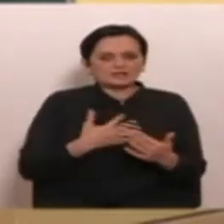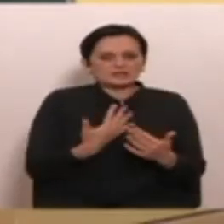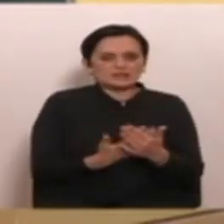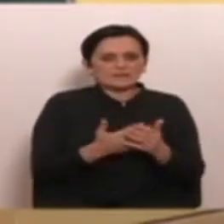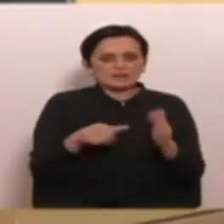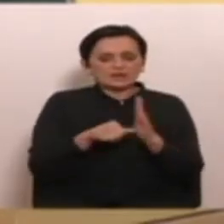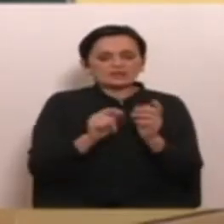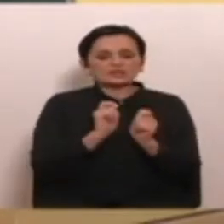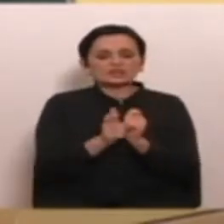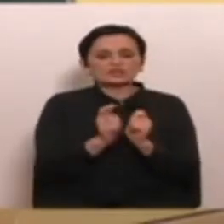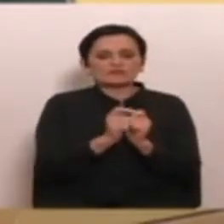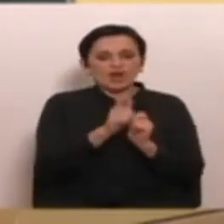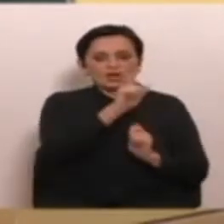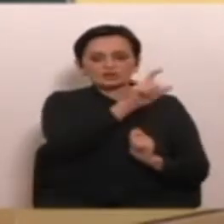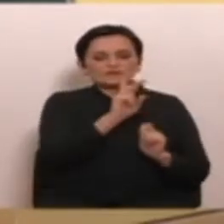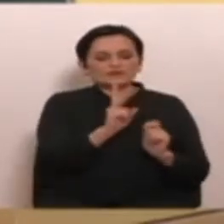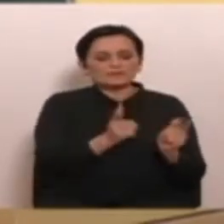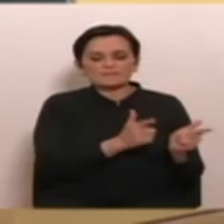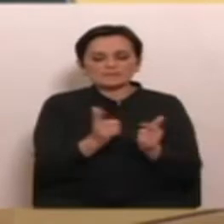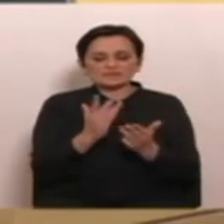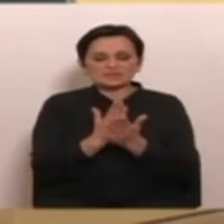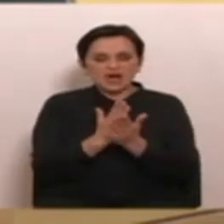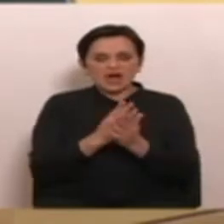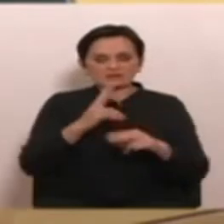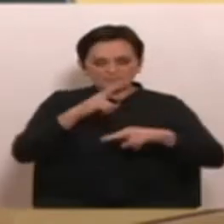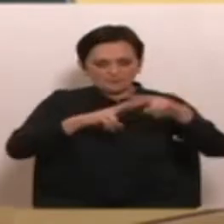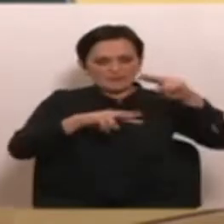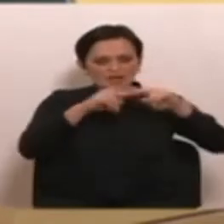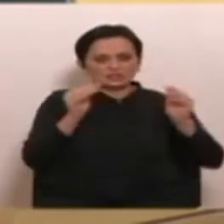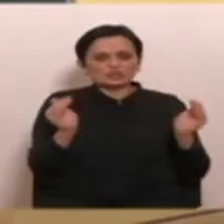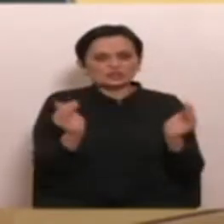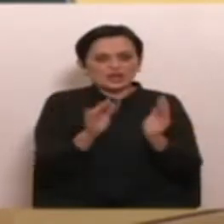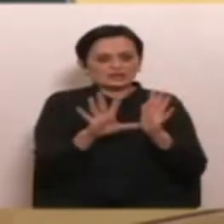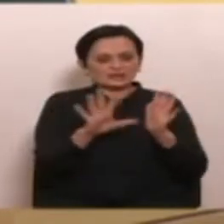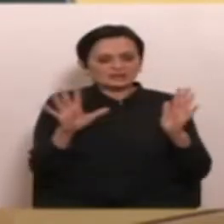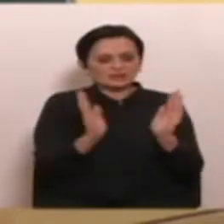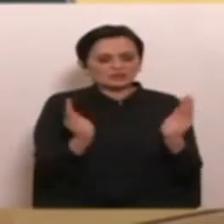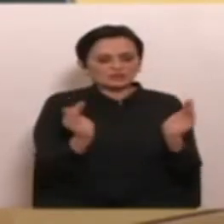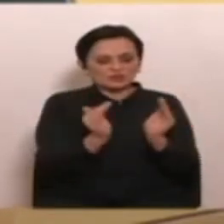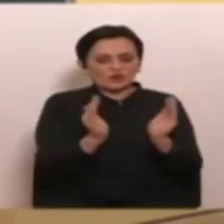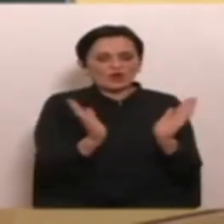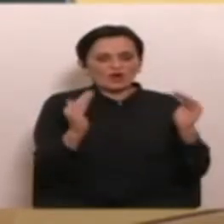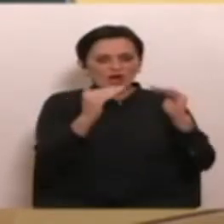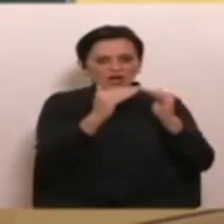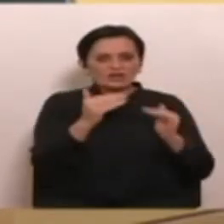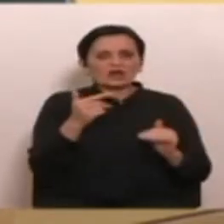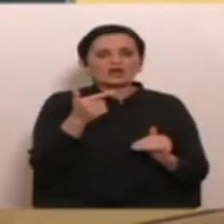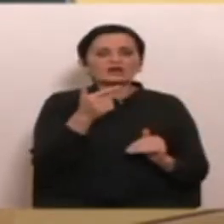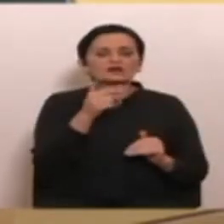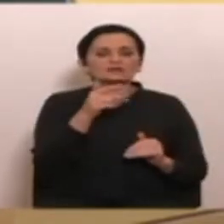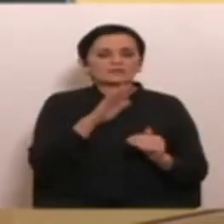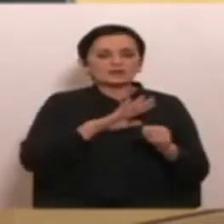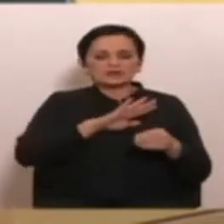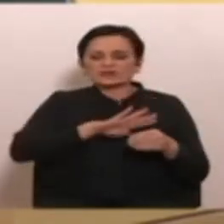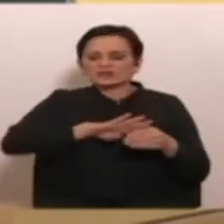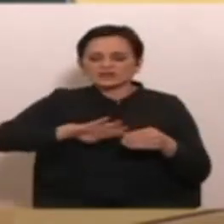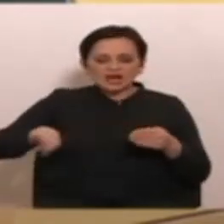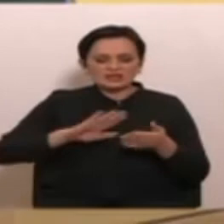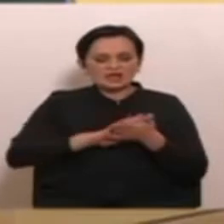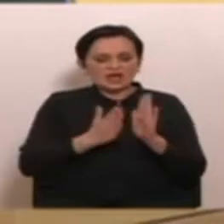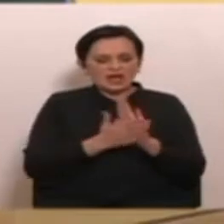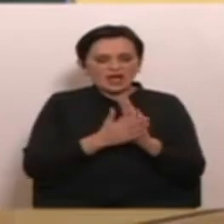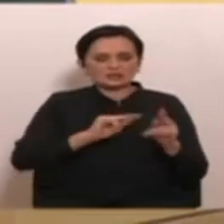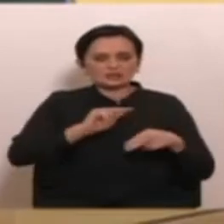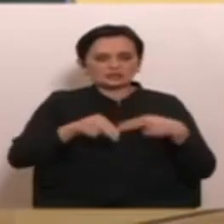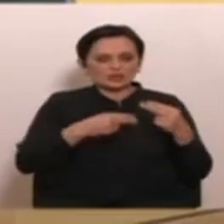ინვესტორებისთვის, ვინც მზად არის ააშენოს ახალი მცირე ჰიდროსადგურები ყოველგვარი გარანტირებული შესყიდვის ხელშეკრულებების, ეგრეთ წოდებული PPA-ების